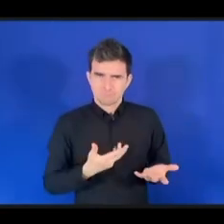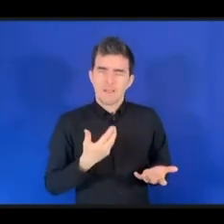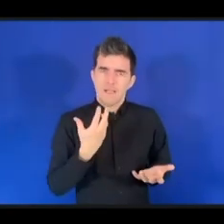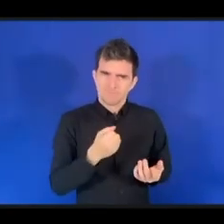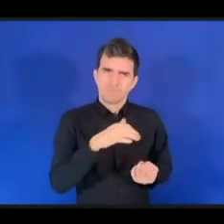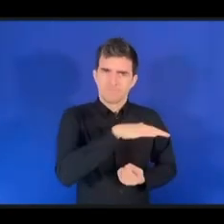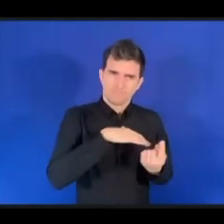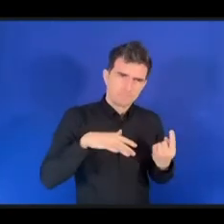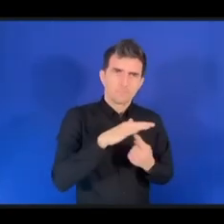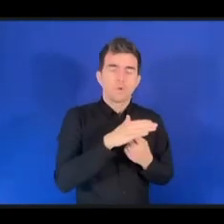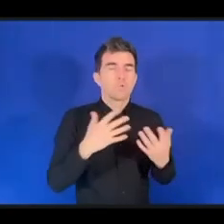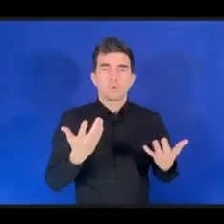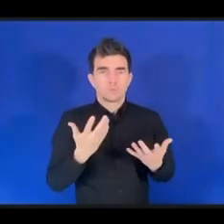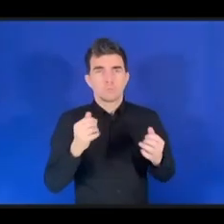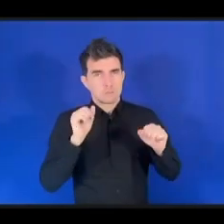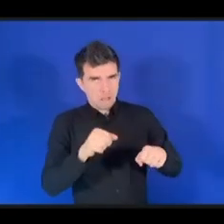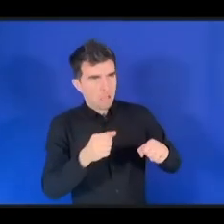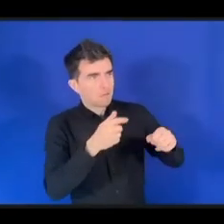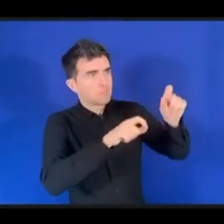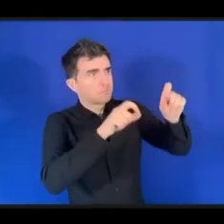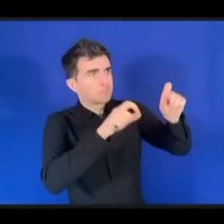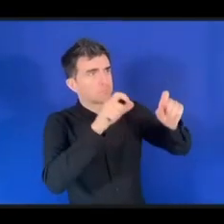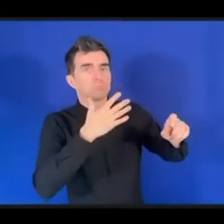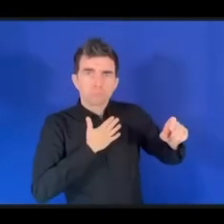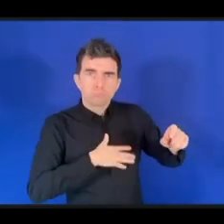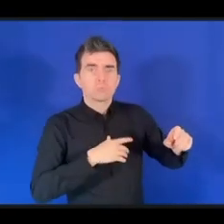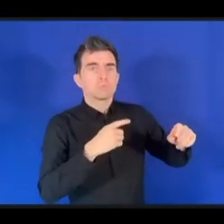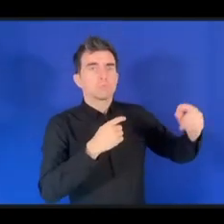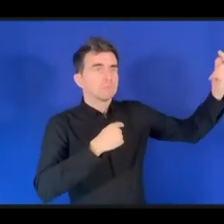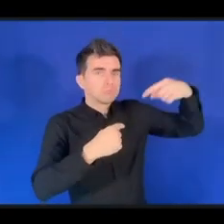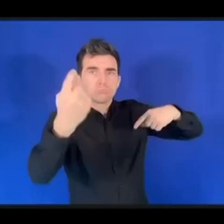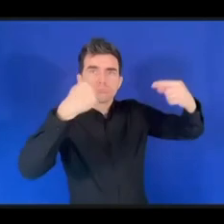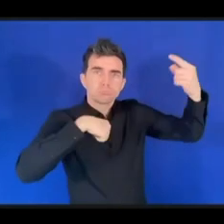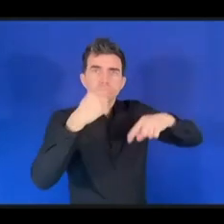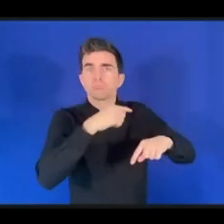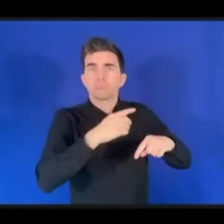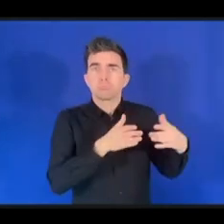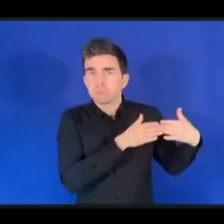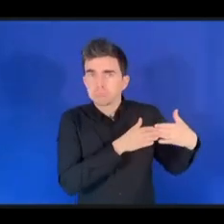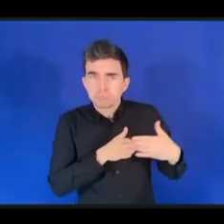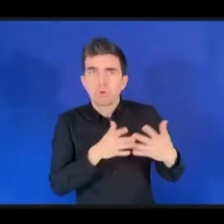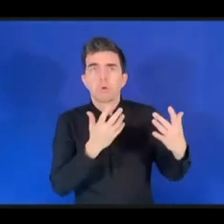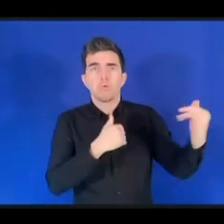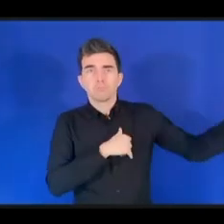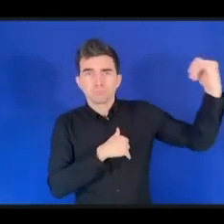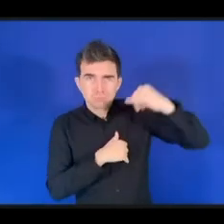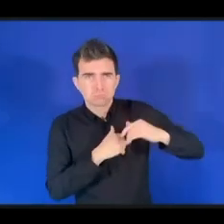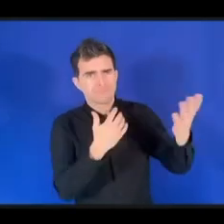京都也是一个教育中心，而且大家。在京都